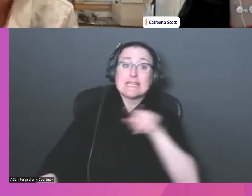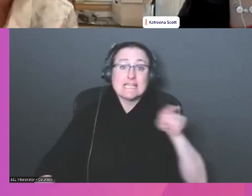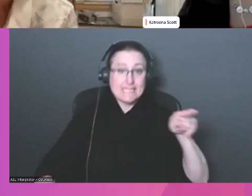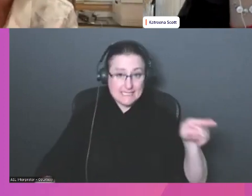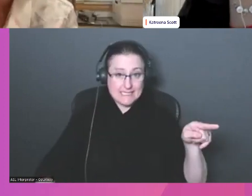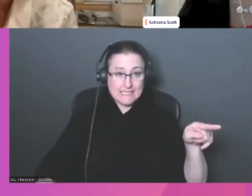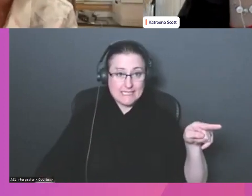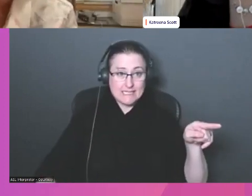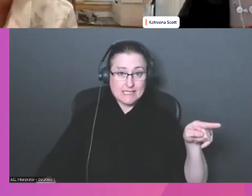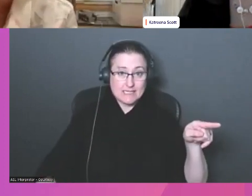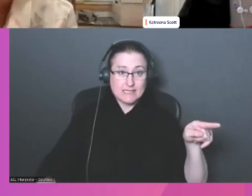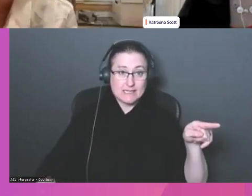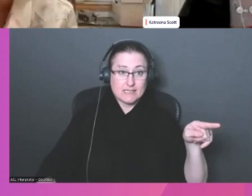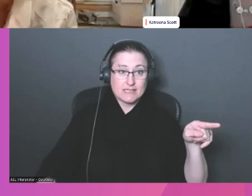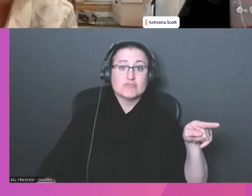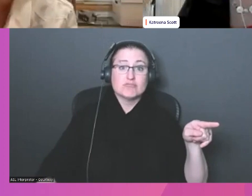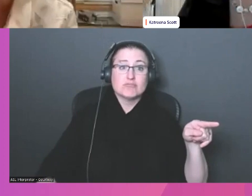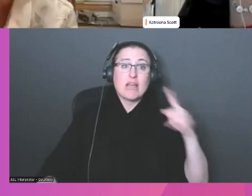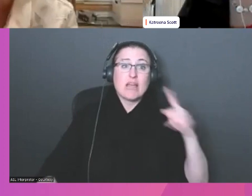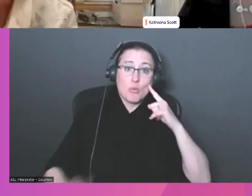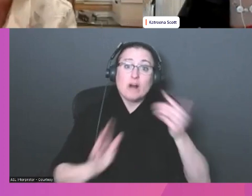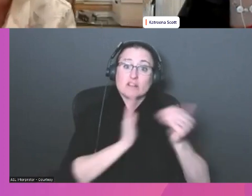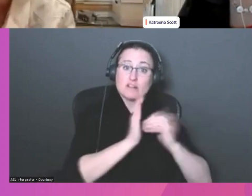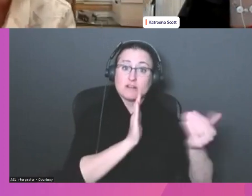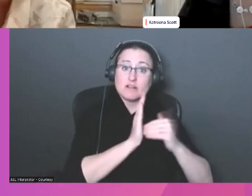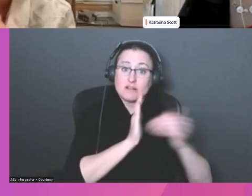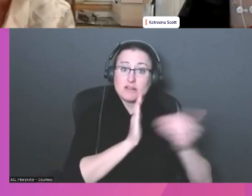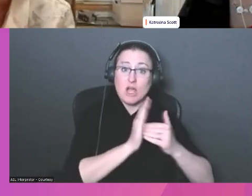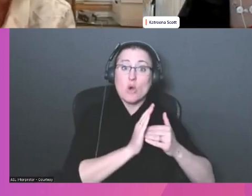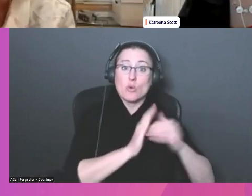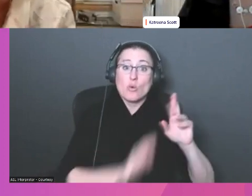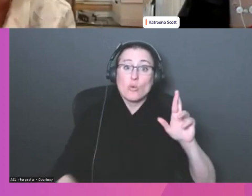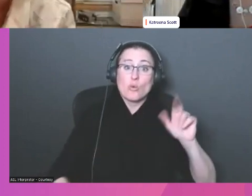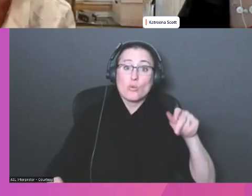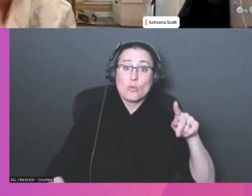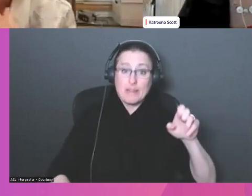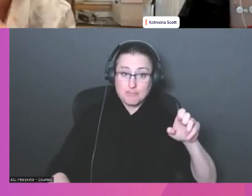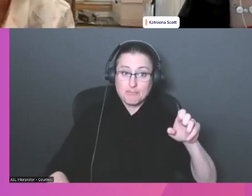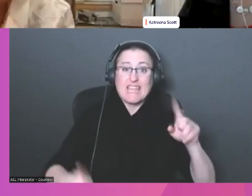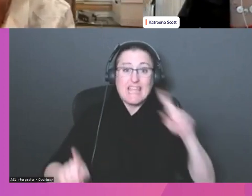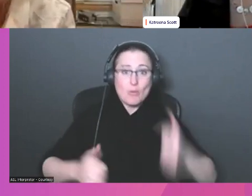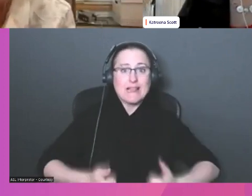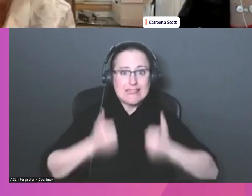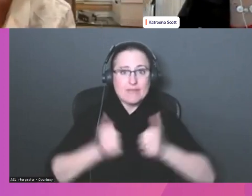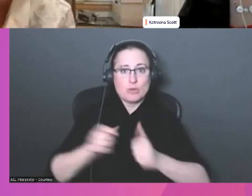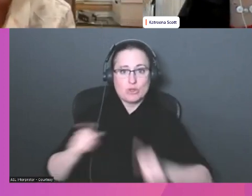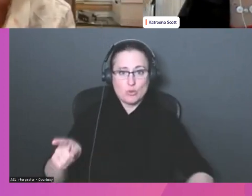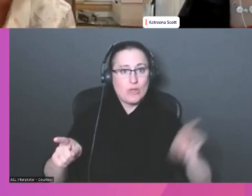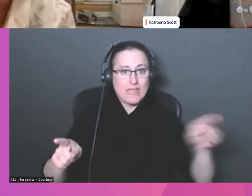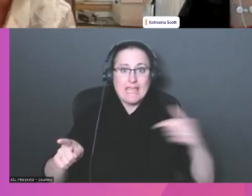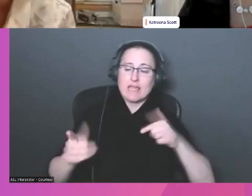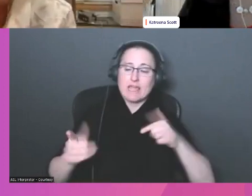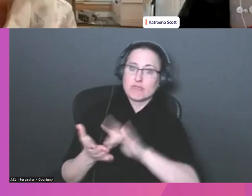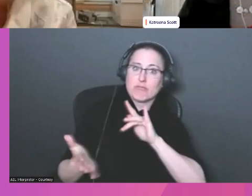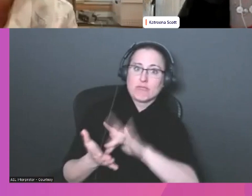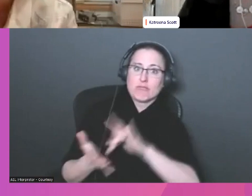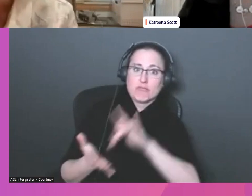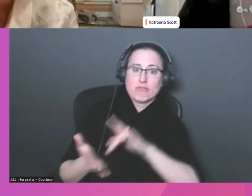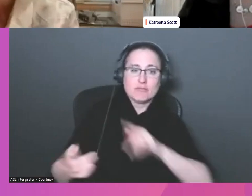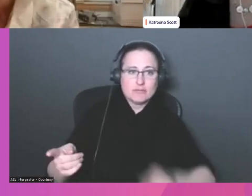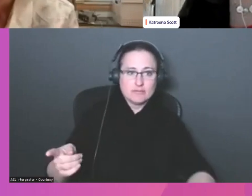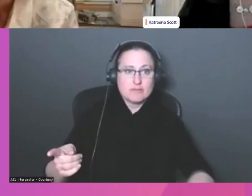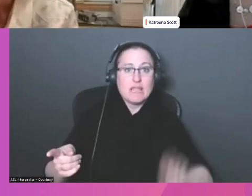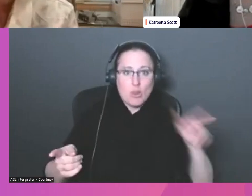l'agression sexuelle est un auteur, l'agression sexuelle compte